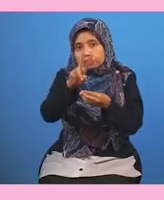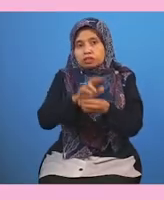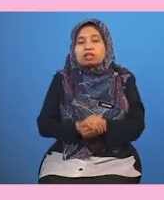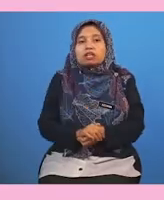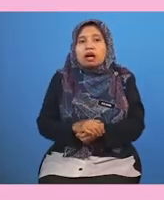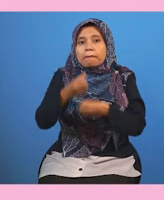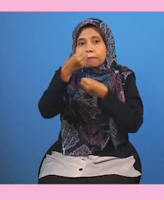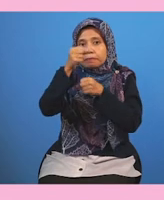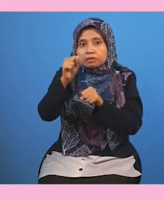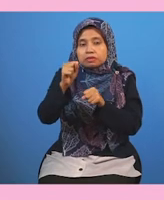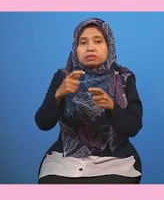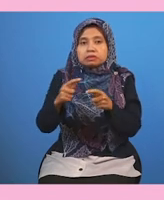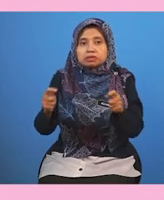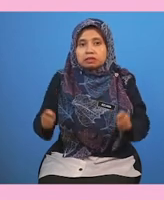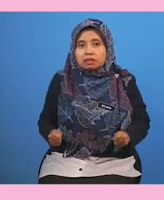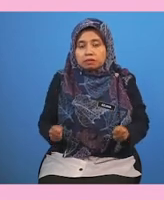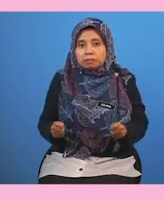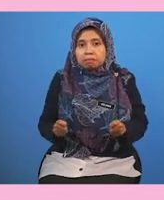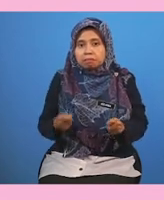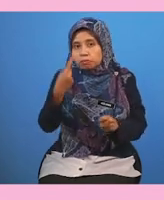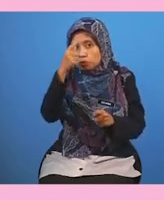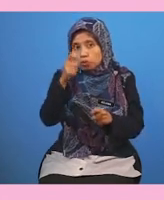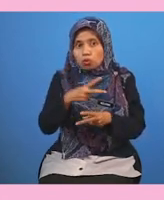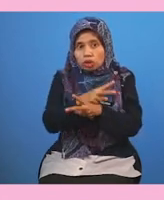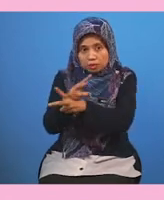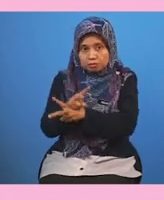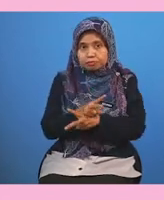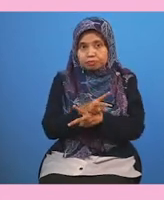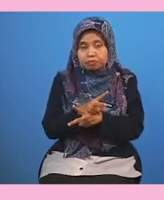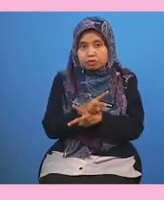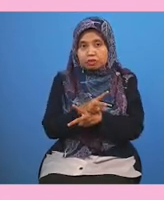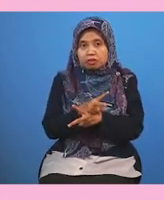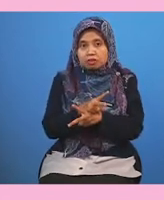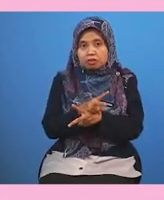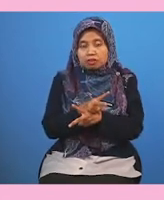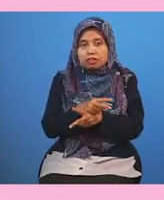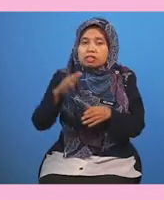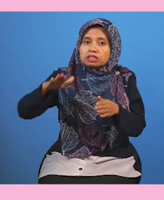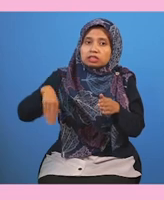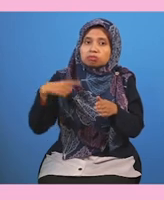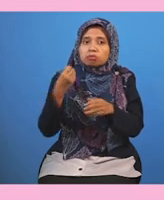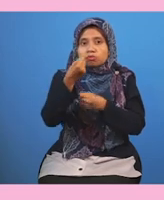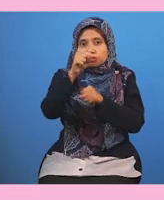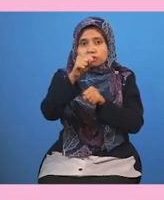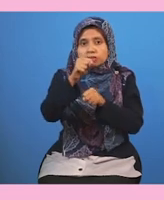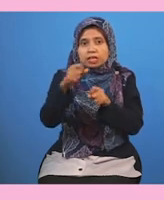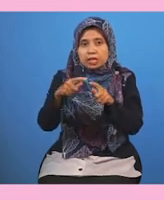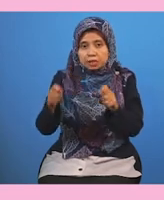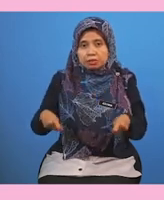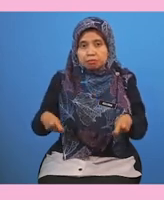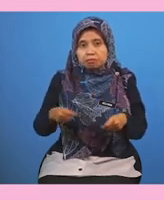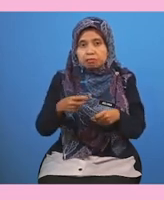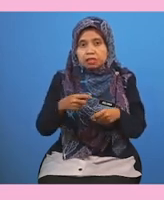Langkah kedua pula adalah menyediakan tempat isolasi. Sebelum menyediakan tempat